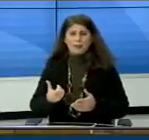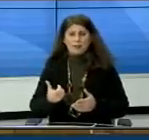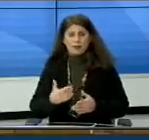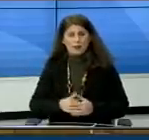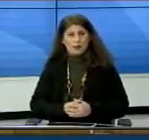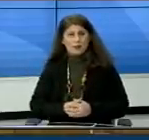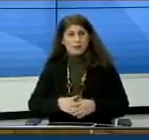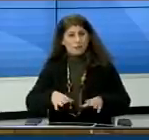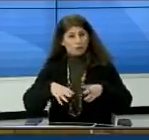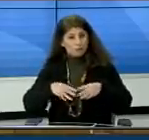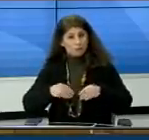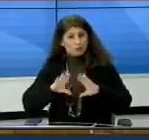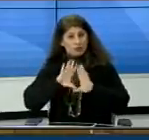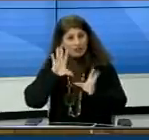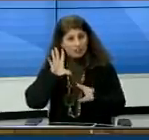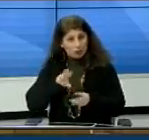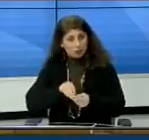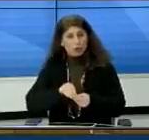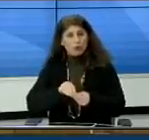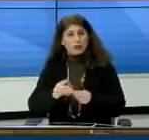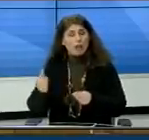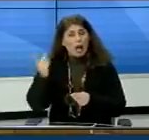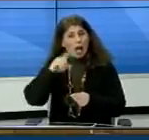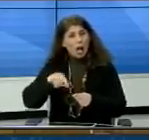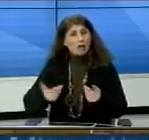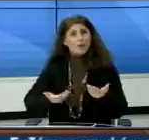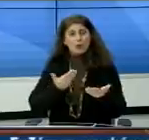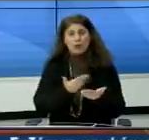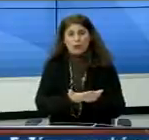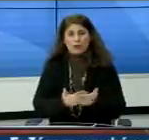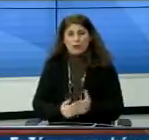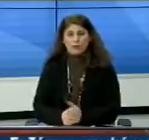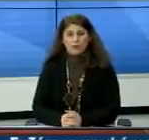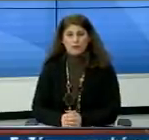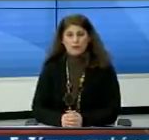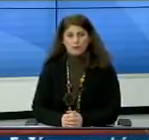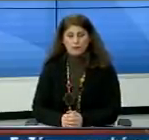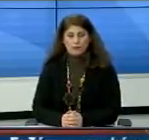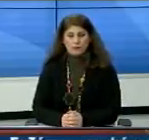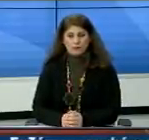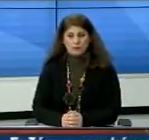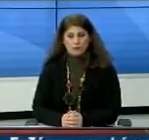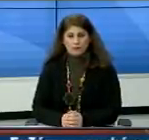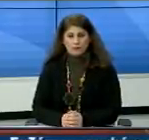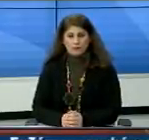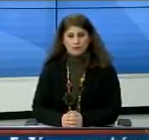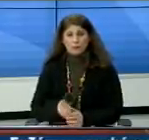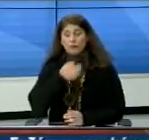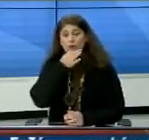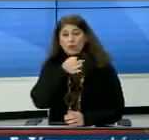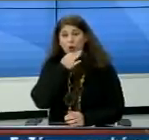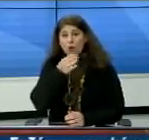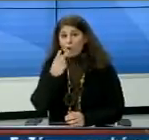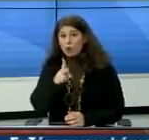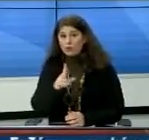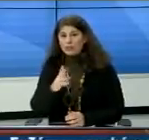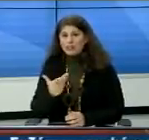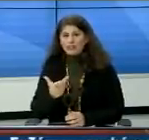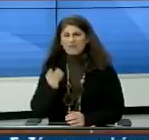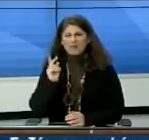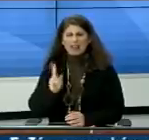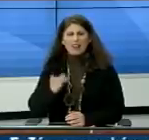πιστική, συνολική, εναλλακτική πρόταση. Ο λόγος σας δεν ήταν παρά ένα κακό